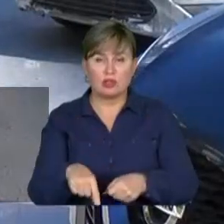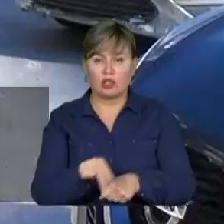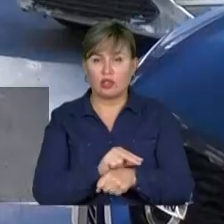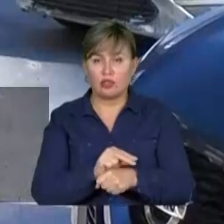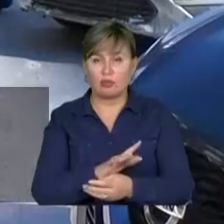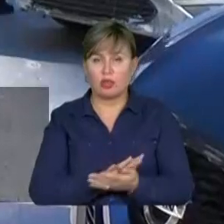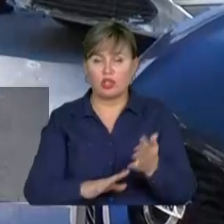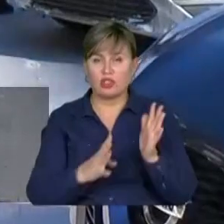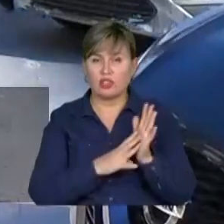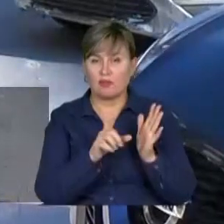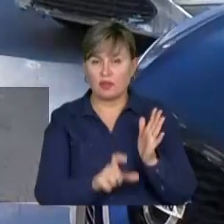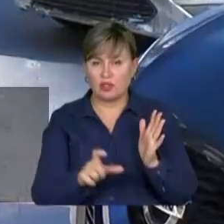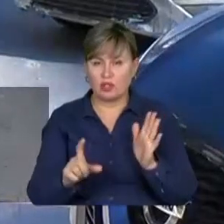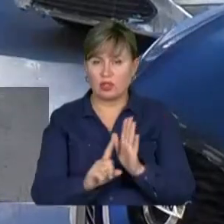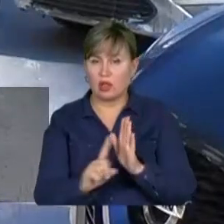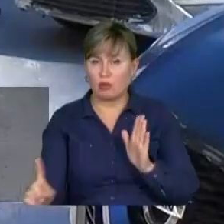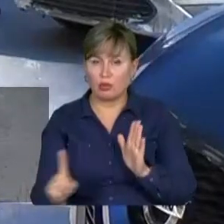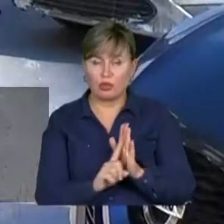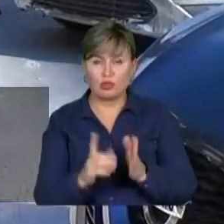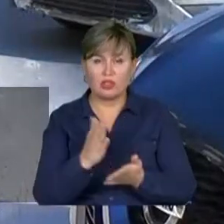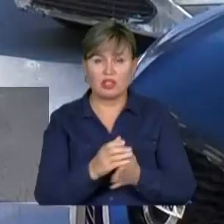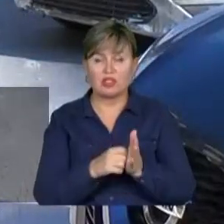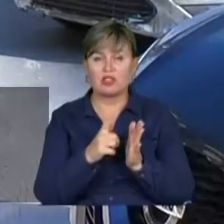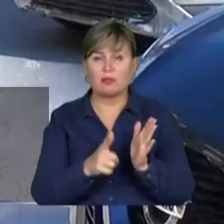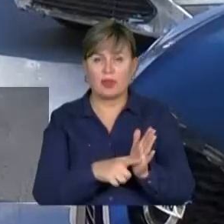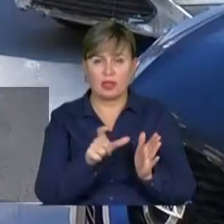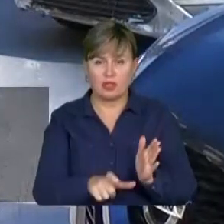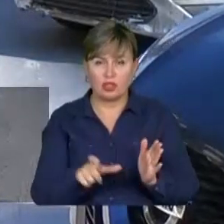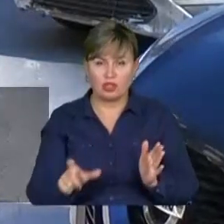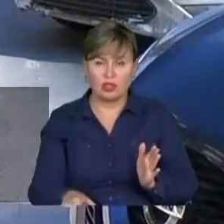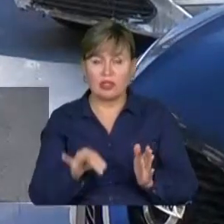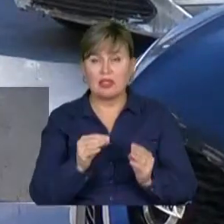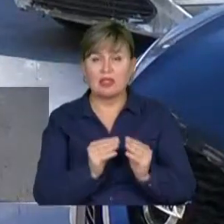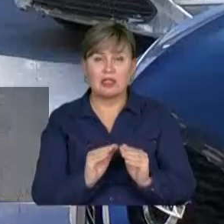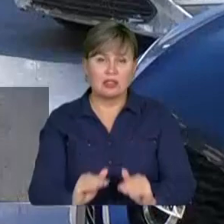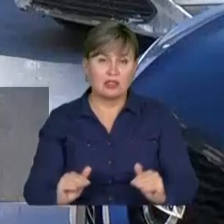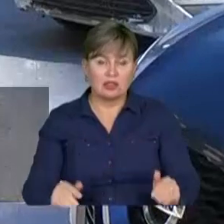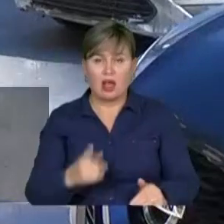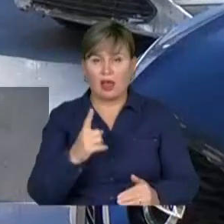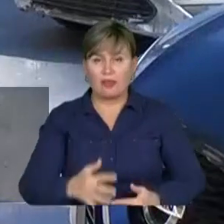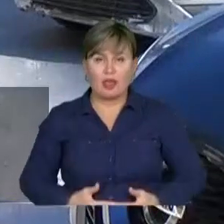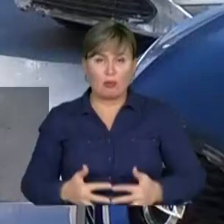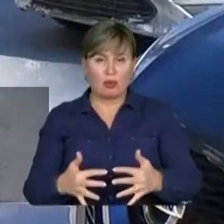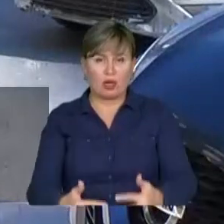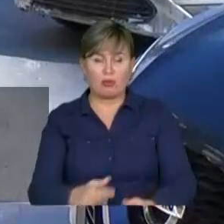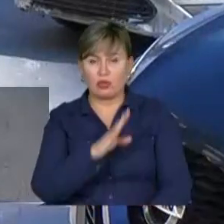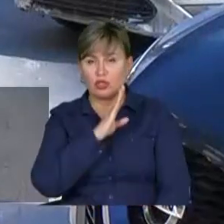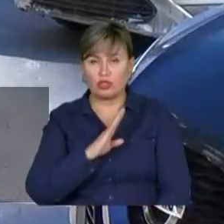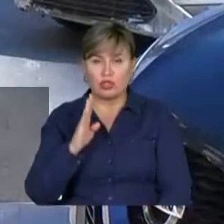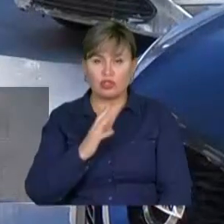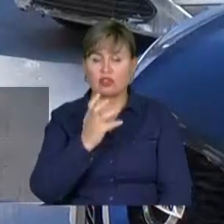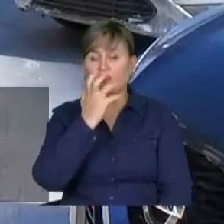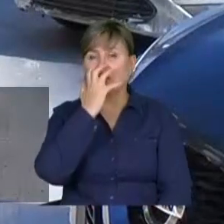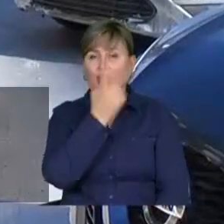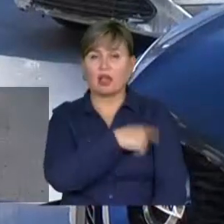9 человек, на амбулаторном лечении 17 человек, из них 10 детей и одна беременная женщина. В